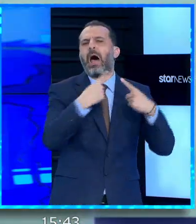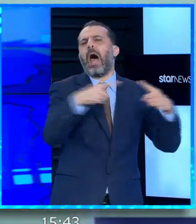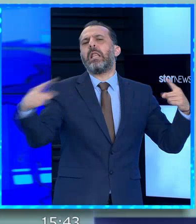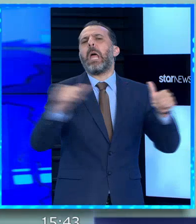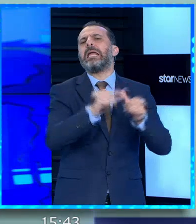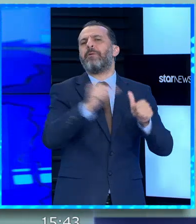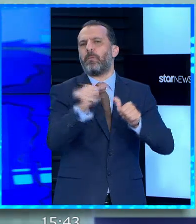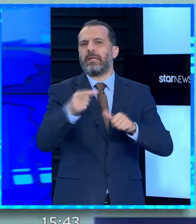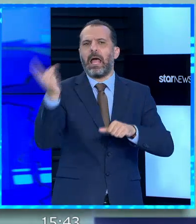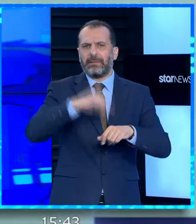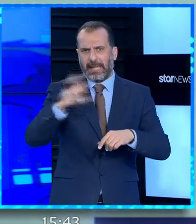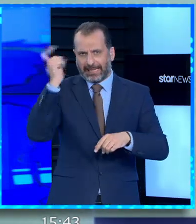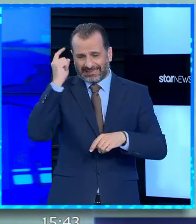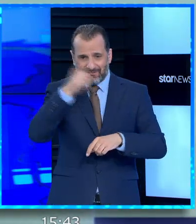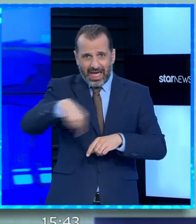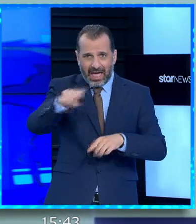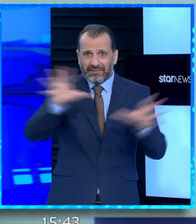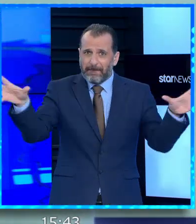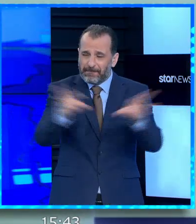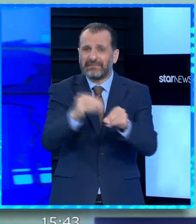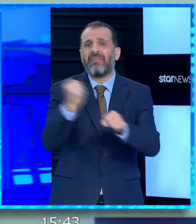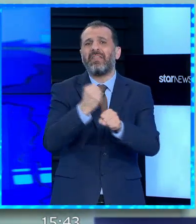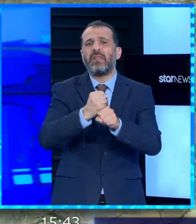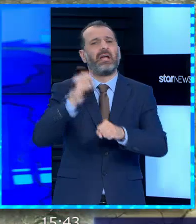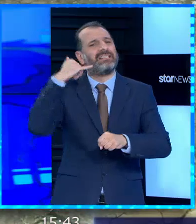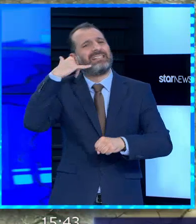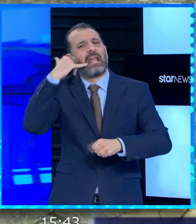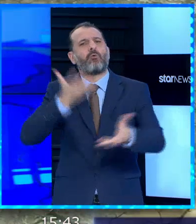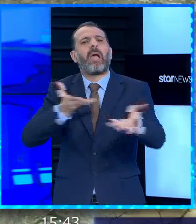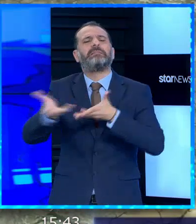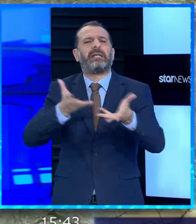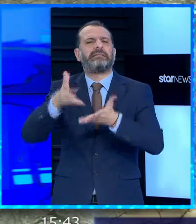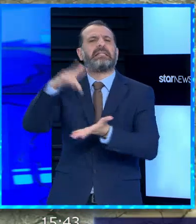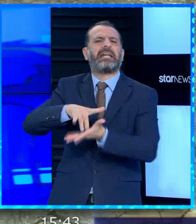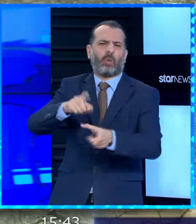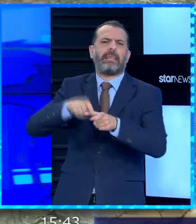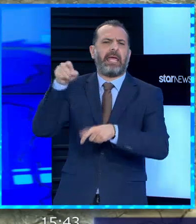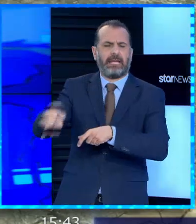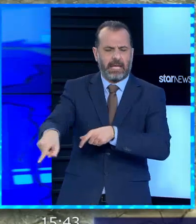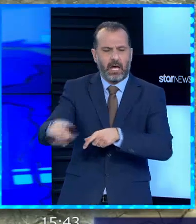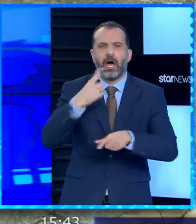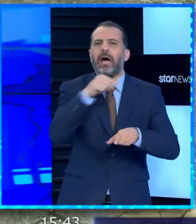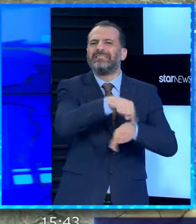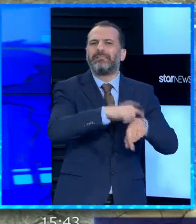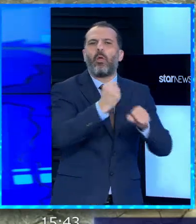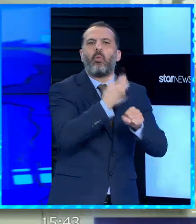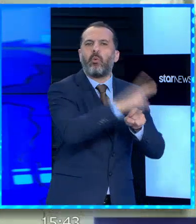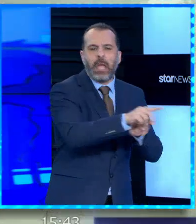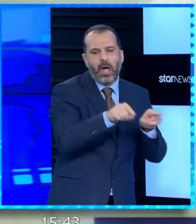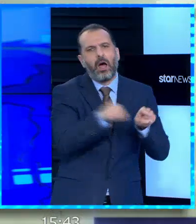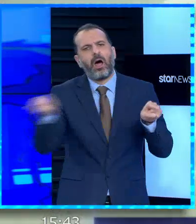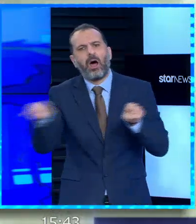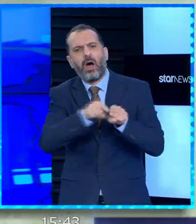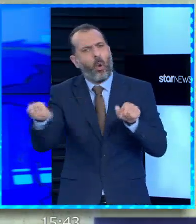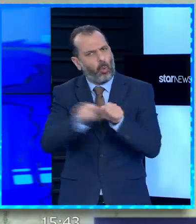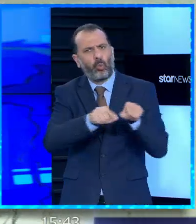όλοι οι αγνοούμενοι εργάζονται στο ίδιο κέντρο τηλεφωνικής εξυπηρέτησης. Ο χώρος εργασίας δεν απέχει πολύ από την περιοχή που